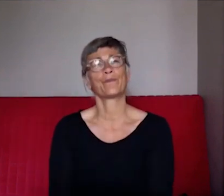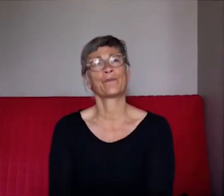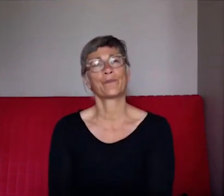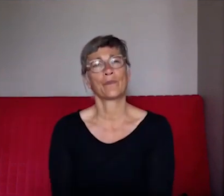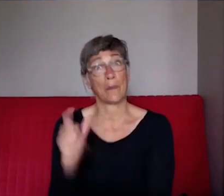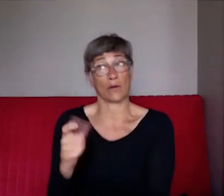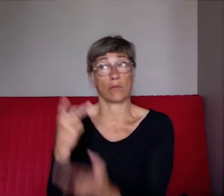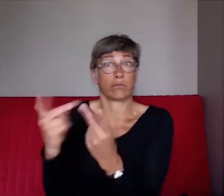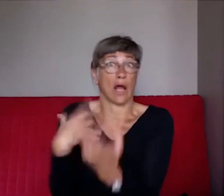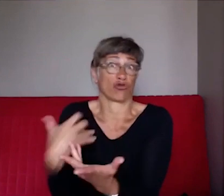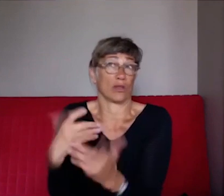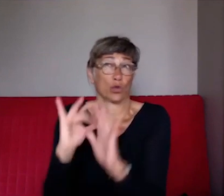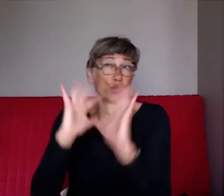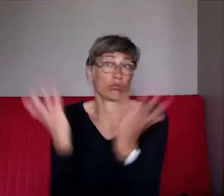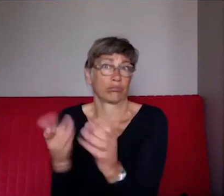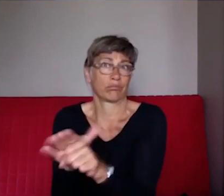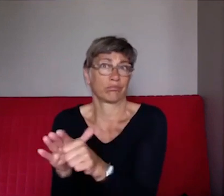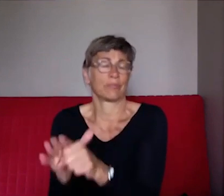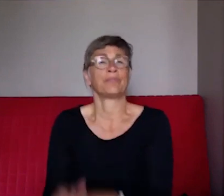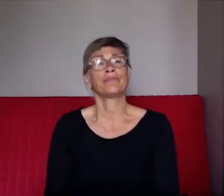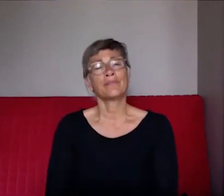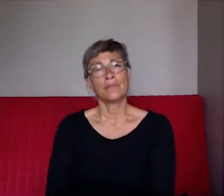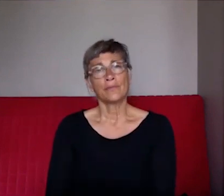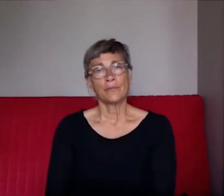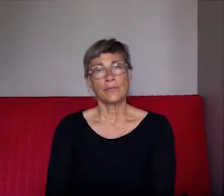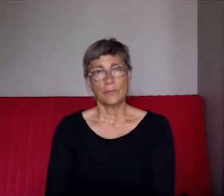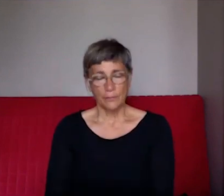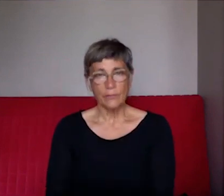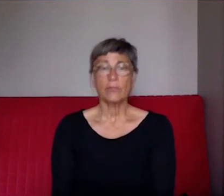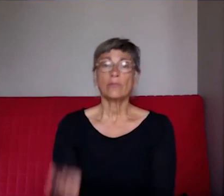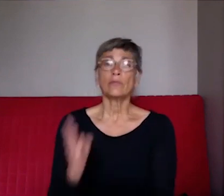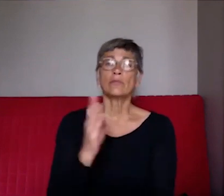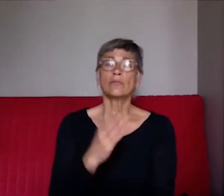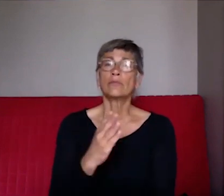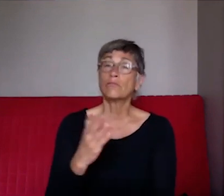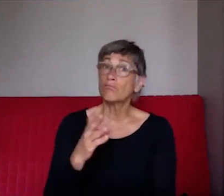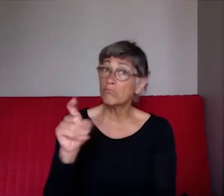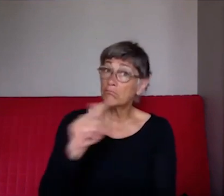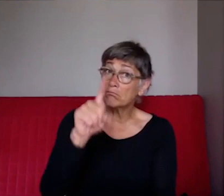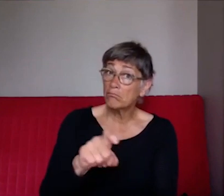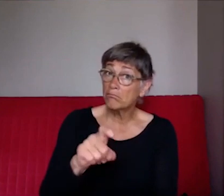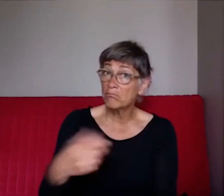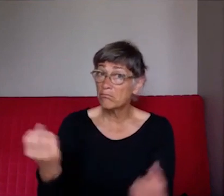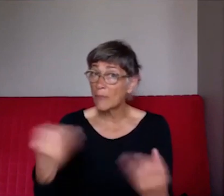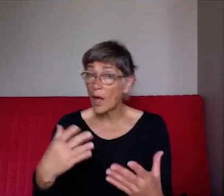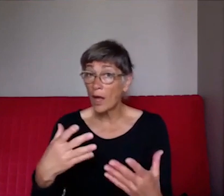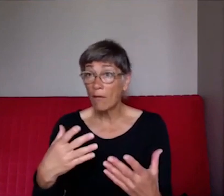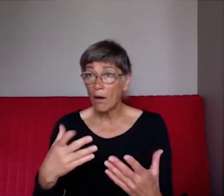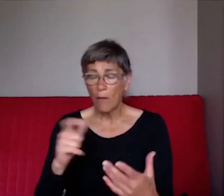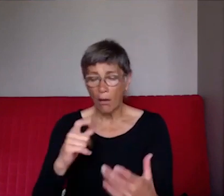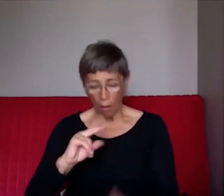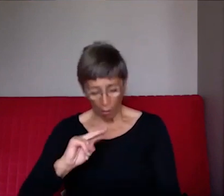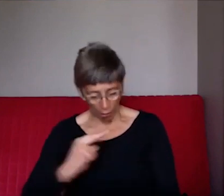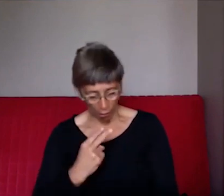que parfois, justement, tu as eu affaire à des personnes qui se découvraient grâce à ce bilan